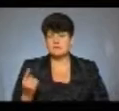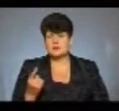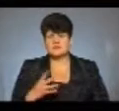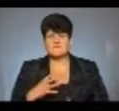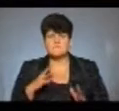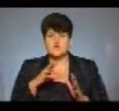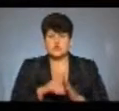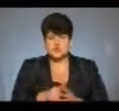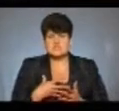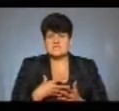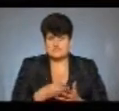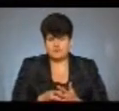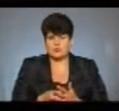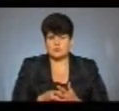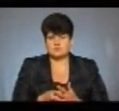вносиш свою лепту в